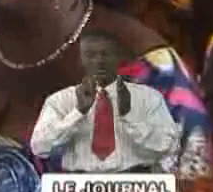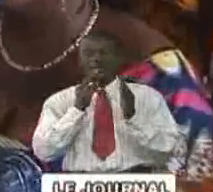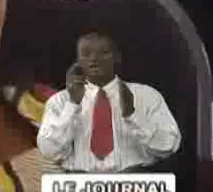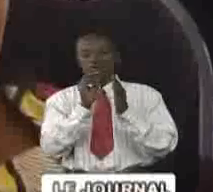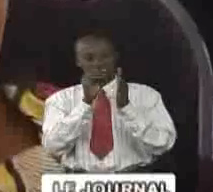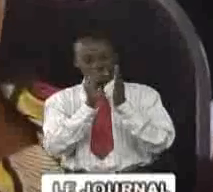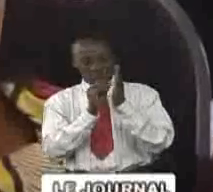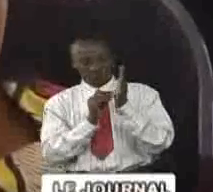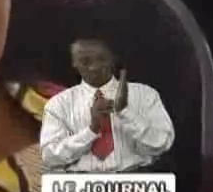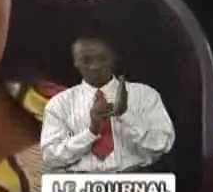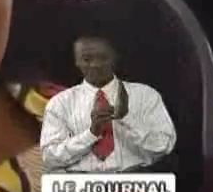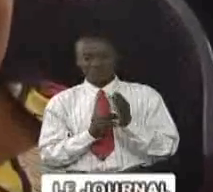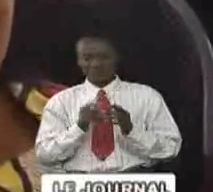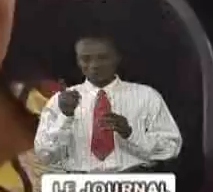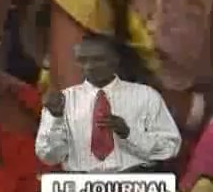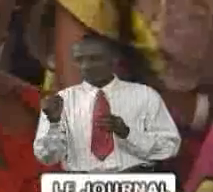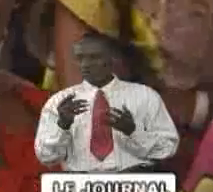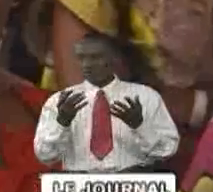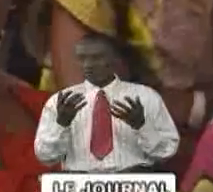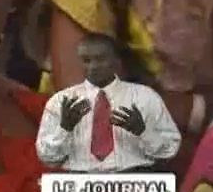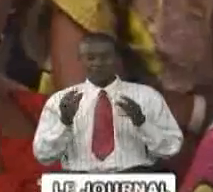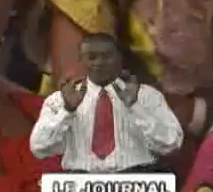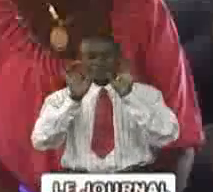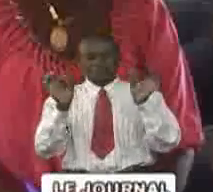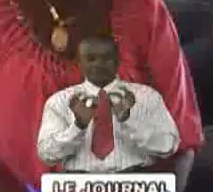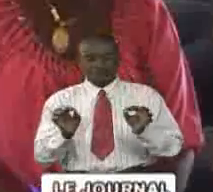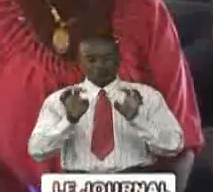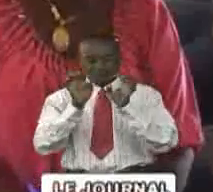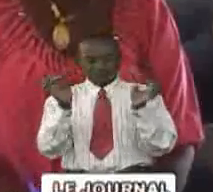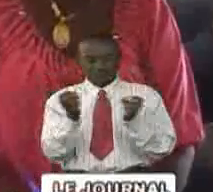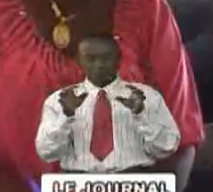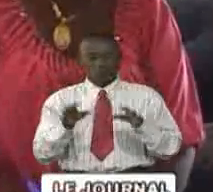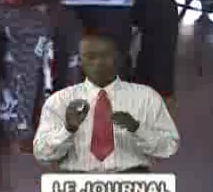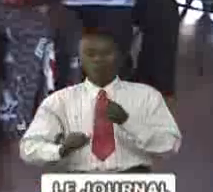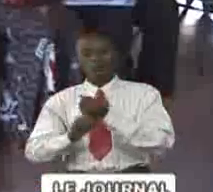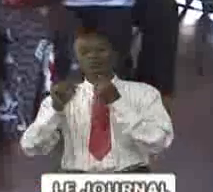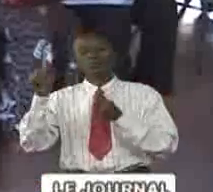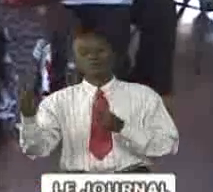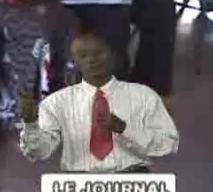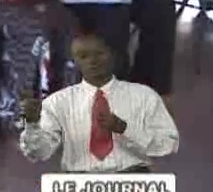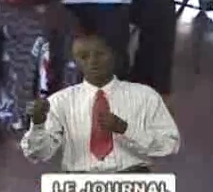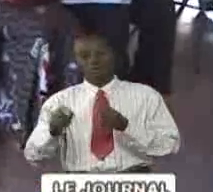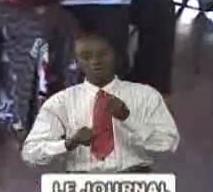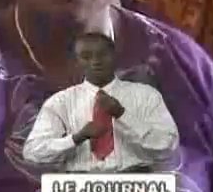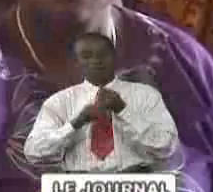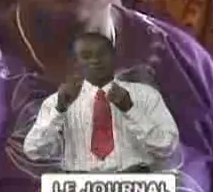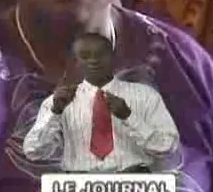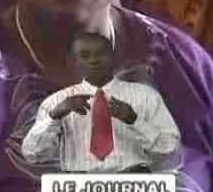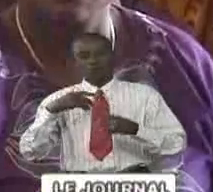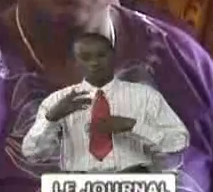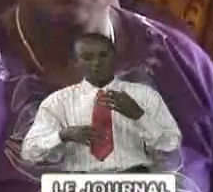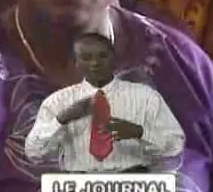ont exprimé les besoins d'être encadrées par la Fédération des entreprises du Congo pour quitter les formels et s'activer dans les secteurs